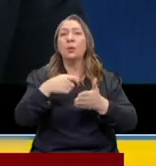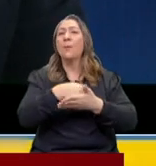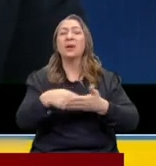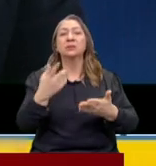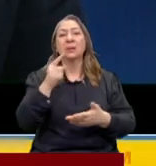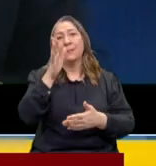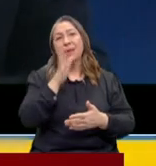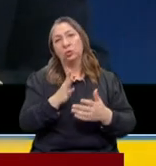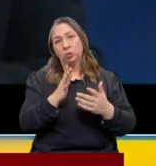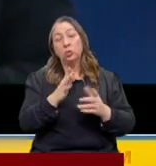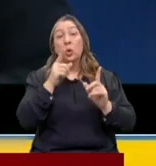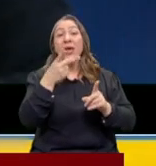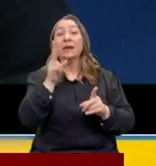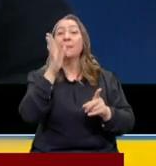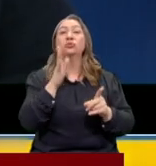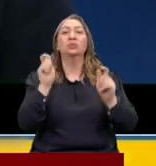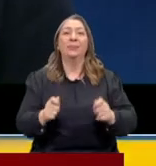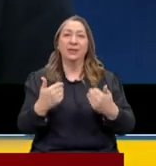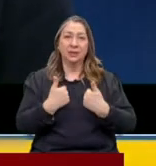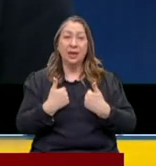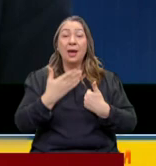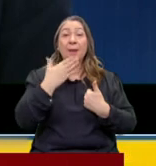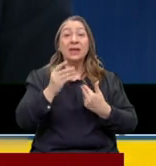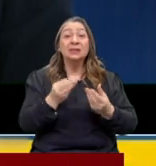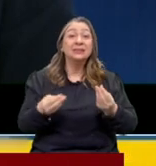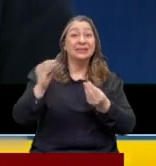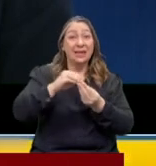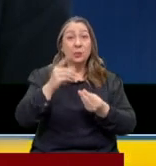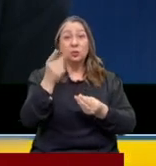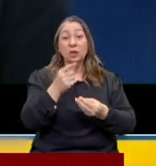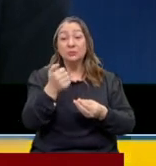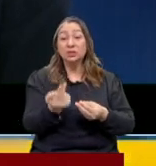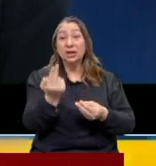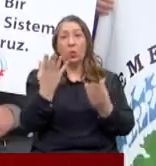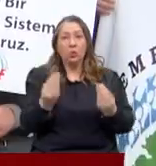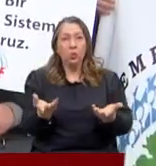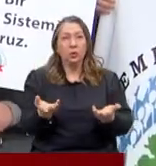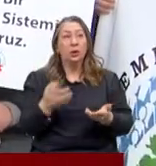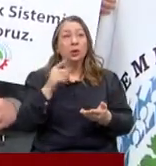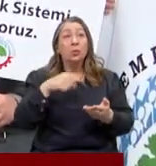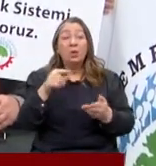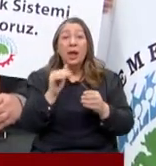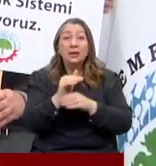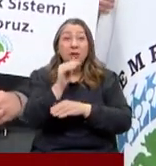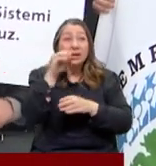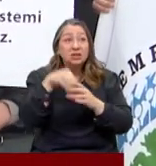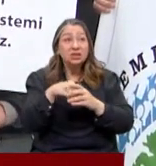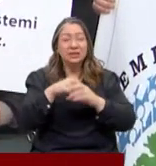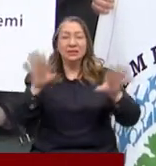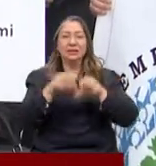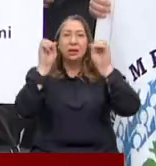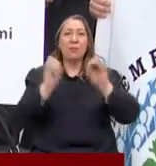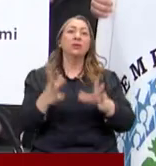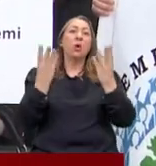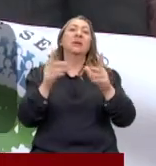rakam 1500 liraydı. Onu 2500 liraya çıktı. Emeklilerdeki artış %67'ye ulaşmıştır. Bununla yaşamak için sihirbaz